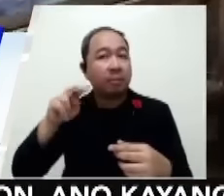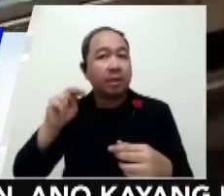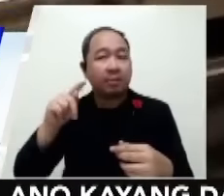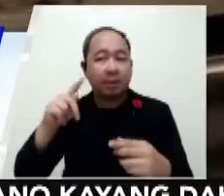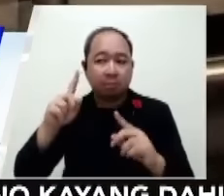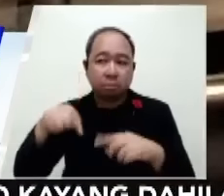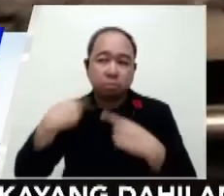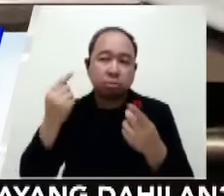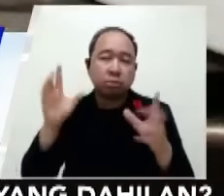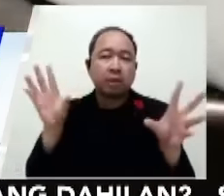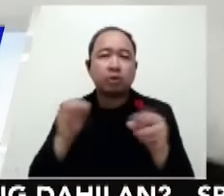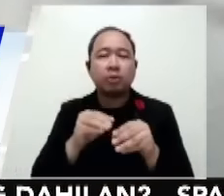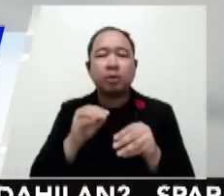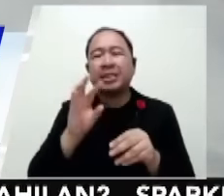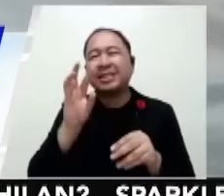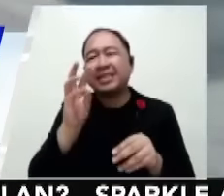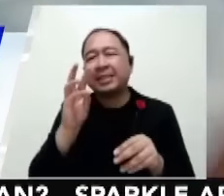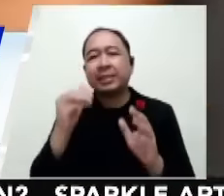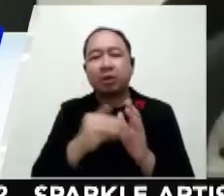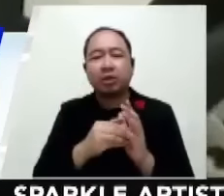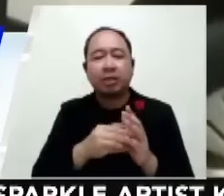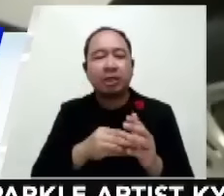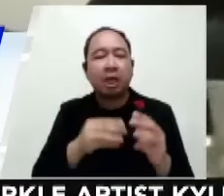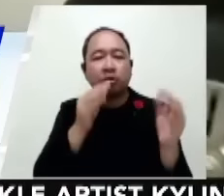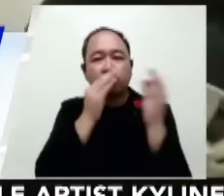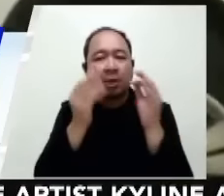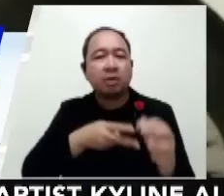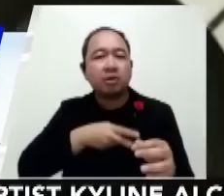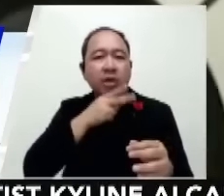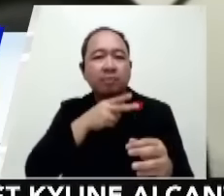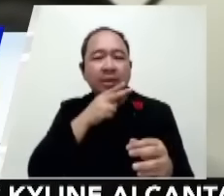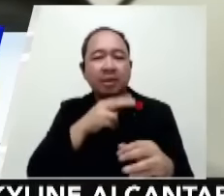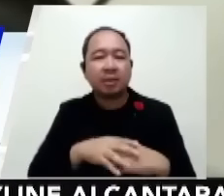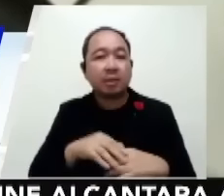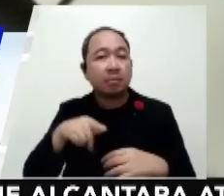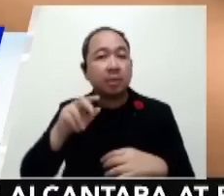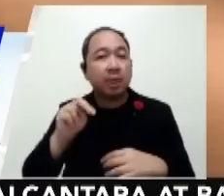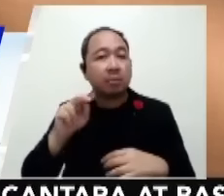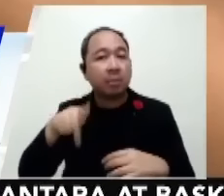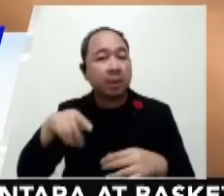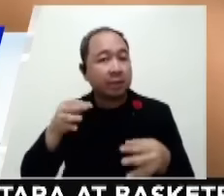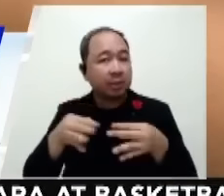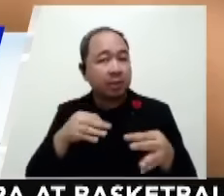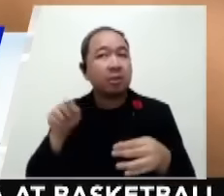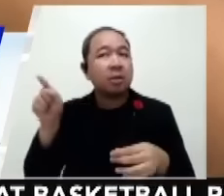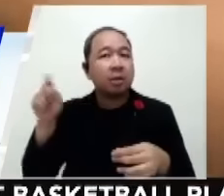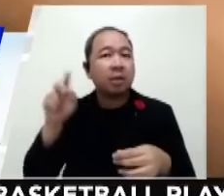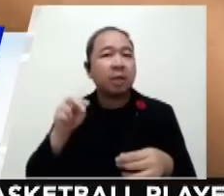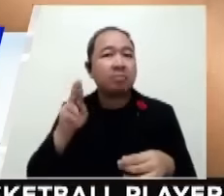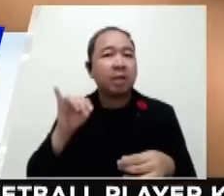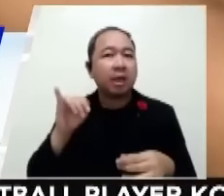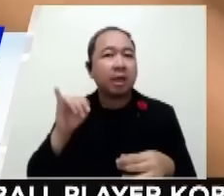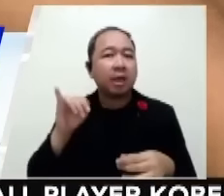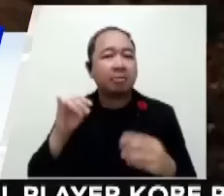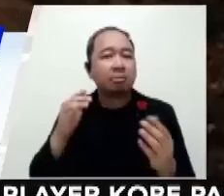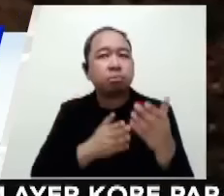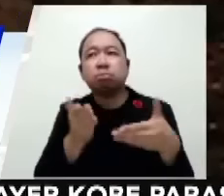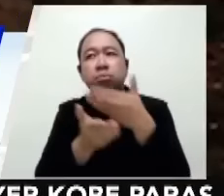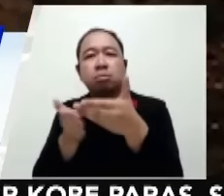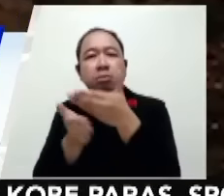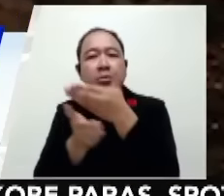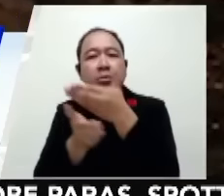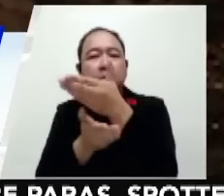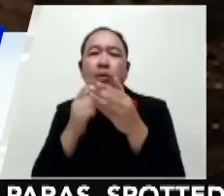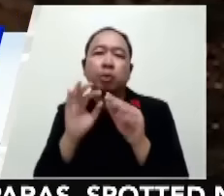napatay sa mga police operations sa drug war. Sabi ng PNP, sa NBI daw kasi lumalapit ang mga kaanak ng mga namatay